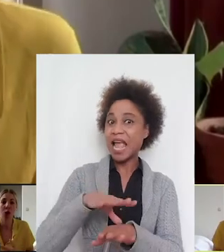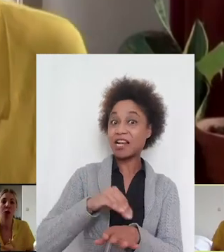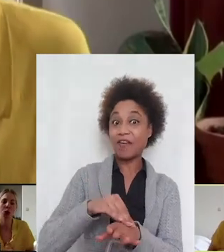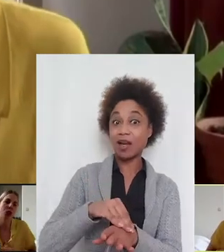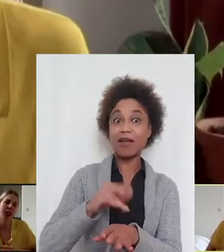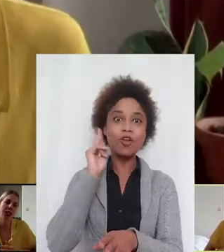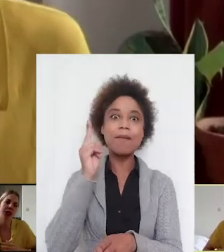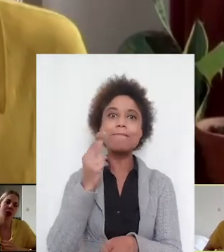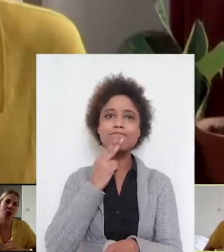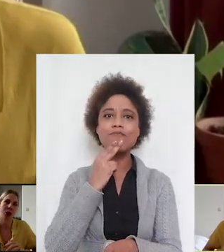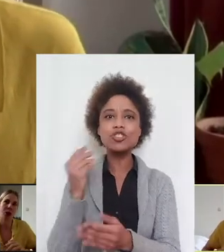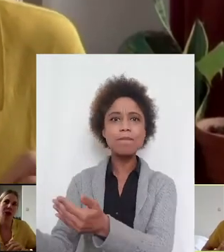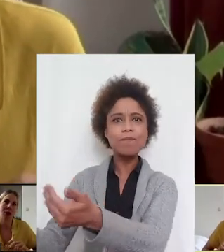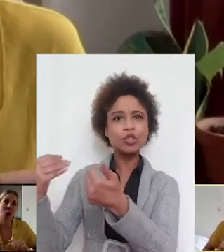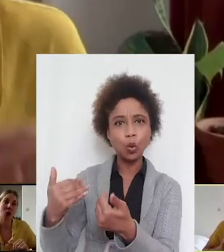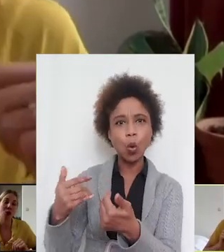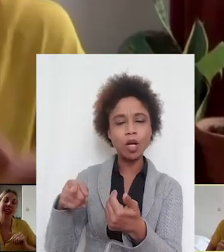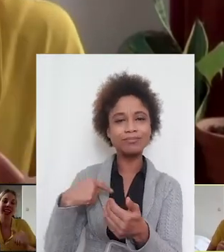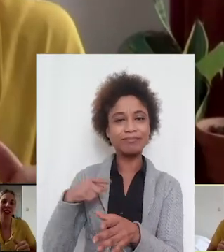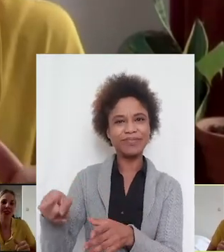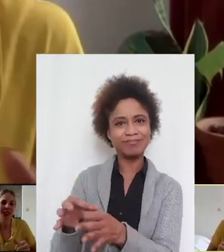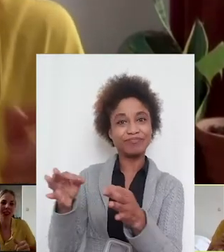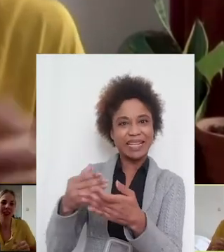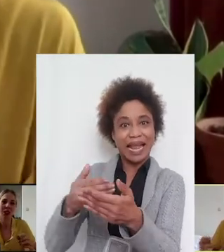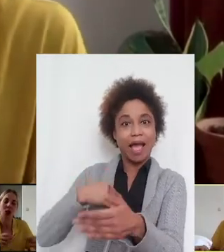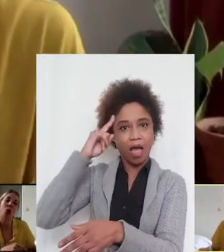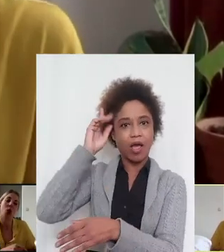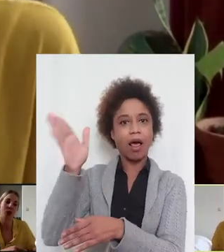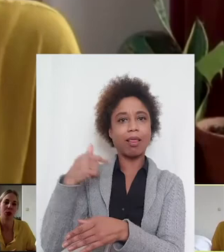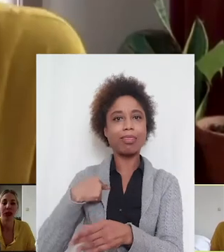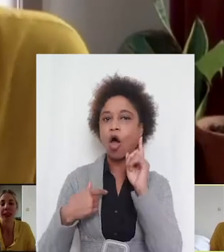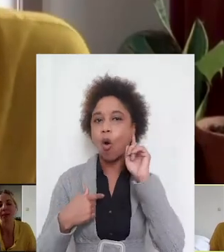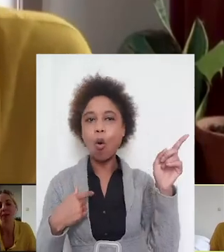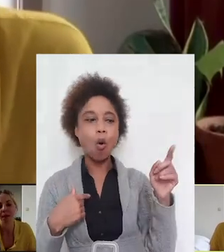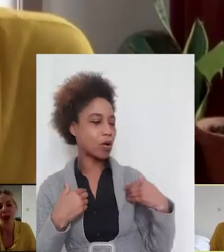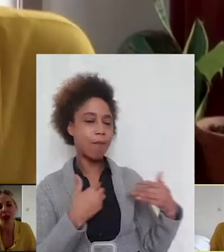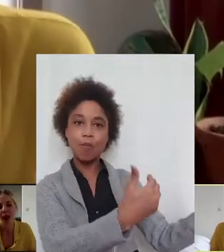dove bezoekers, die op dit moment de clue eerder wisten dan het horende publiek.